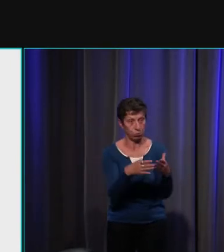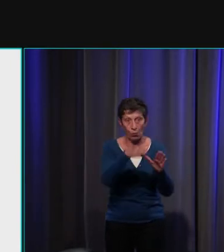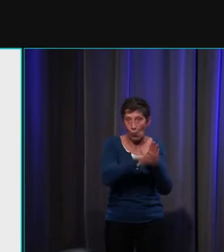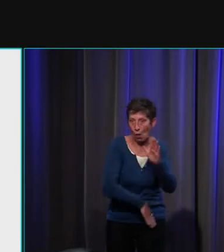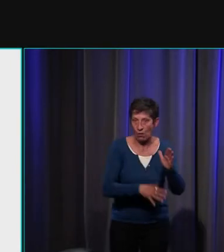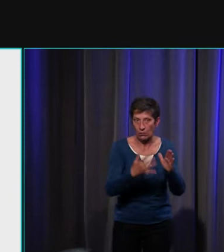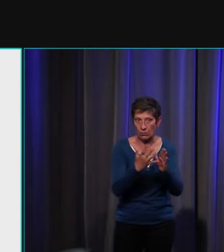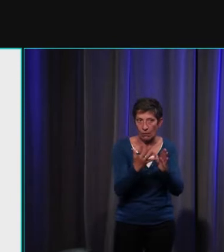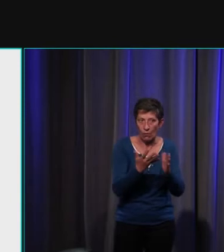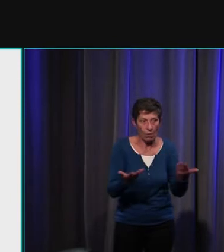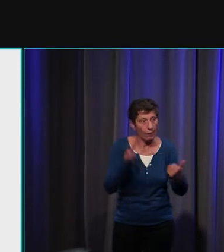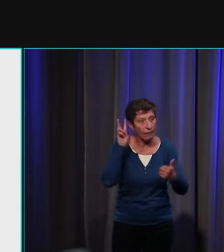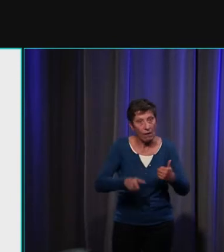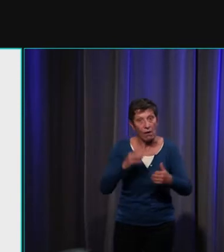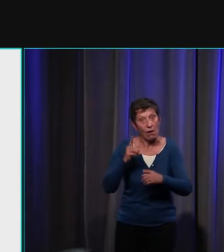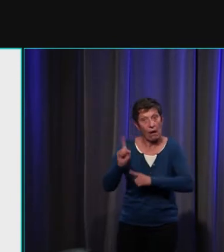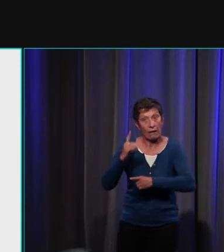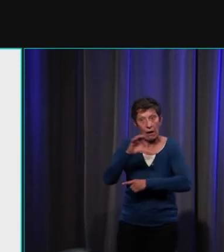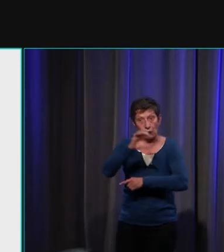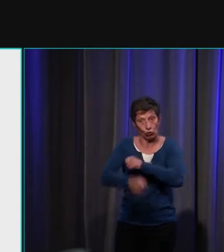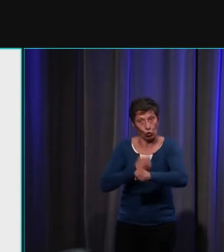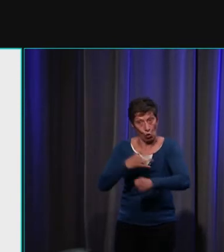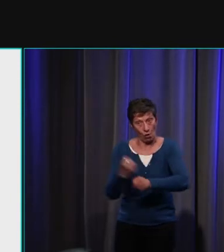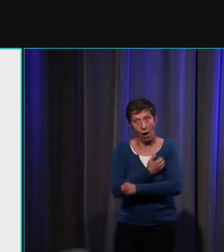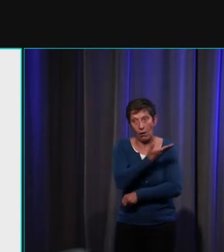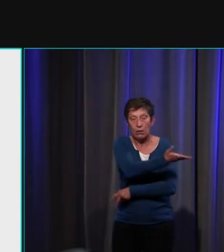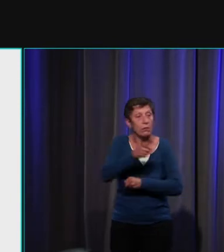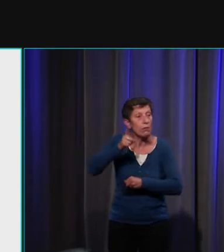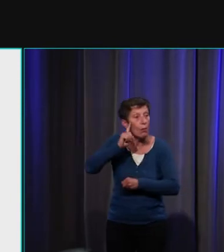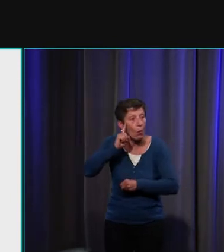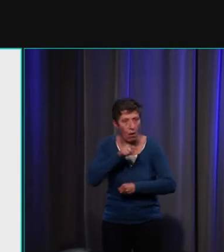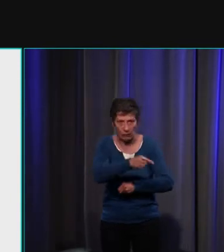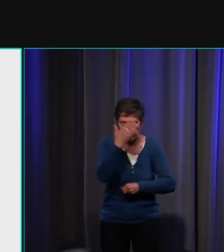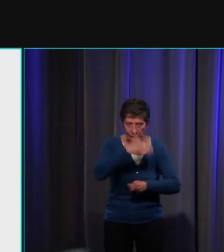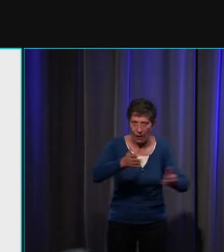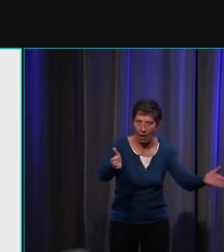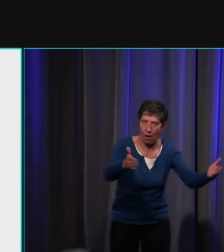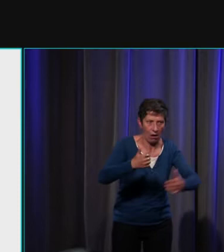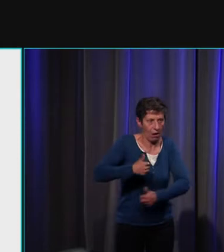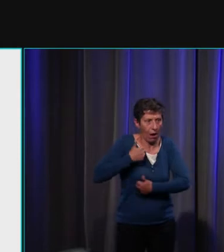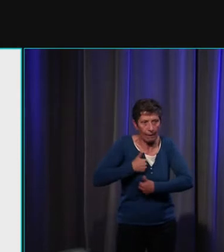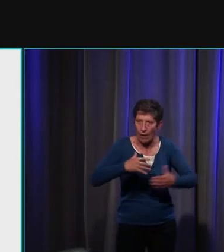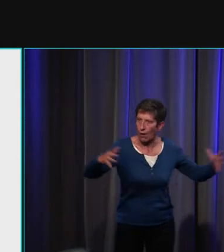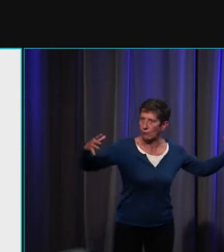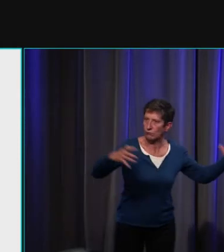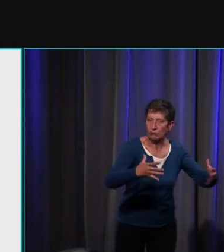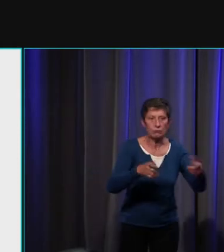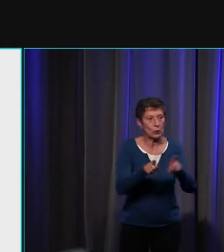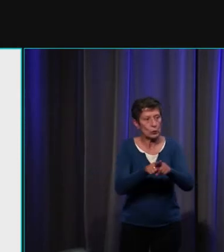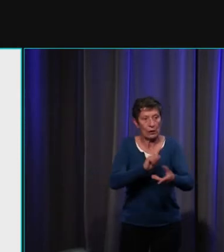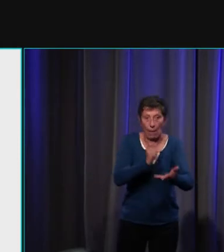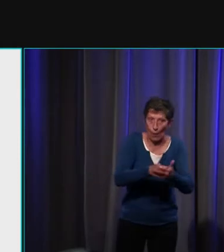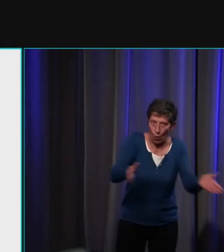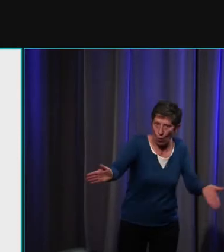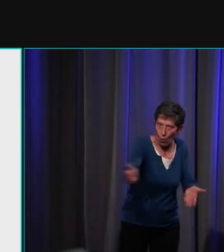à genoux pendant la guerre de cent ans avec parce qu'ils savent lever des troupes ils savent lever l'impôt ils ont